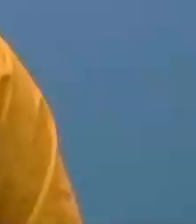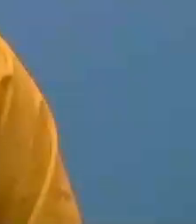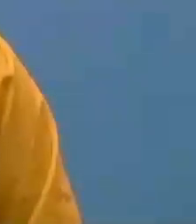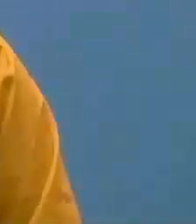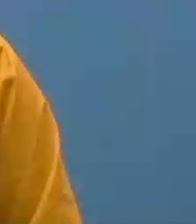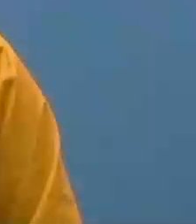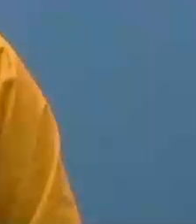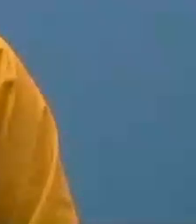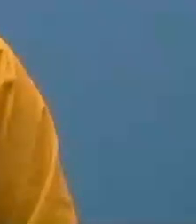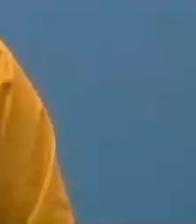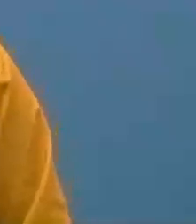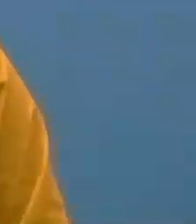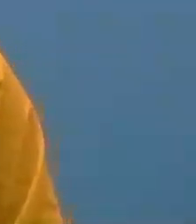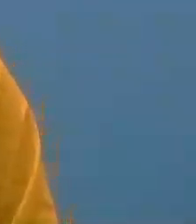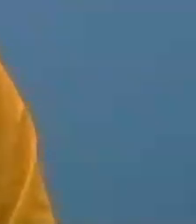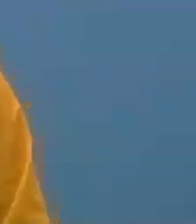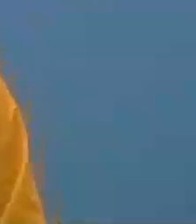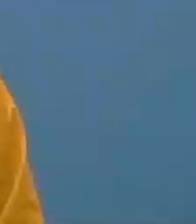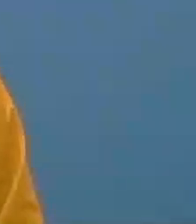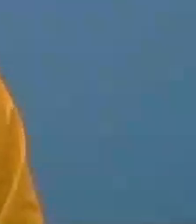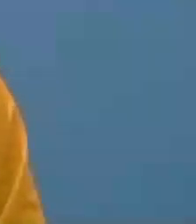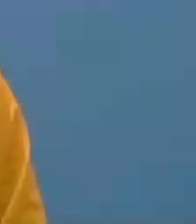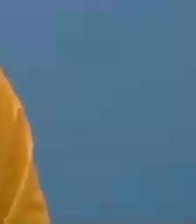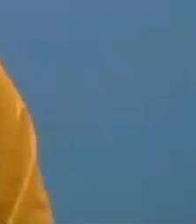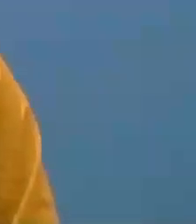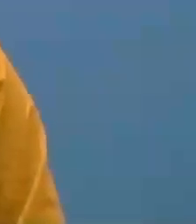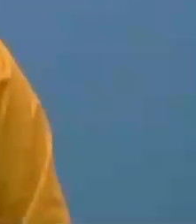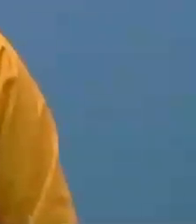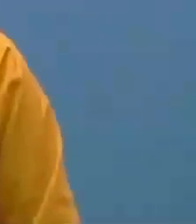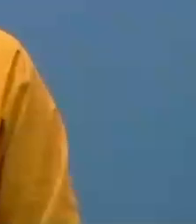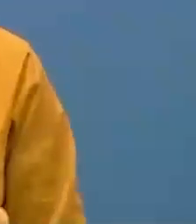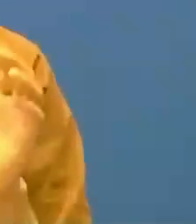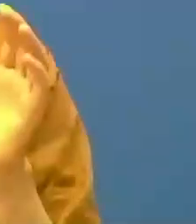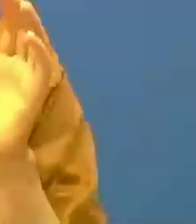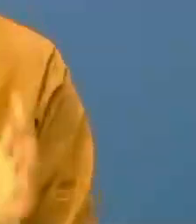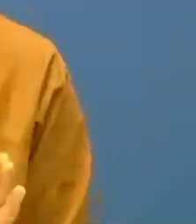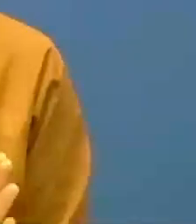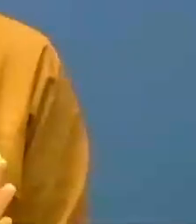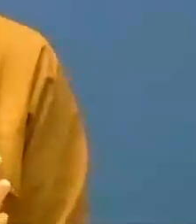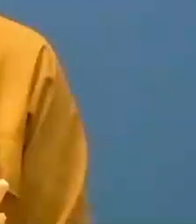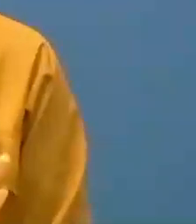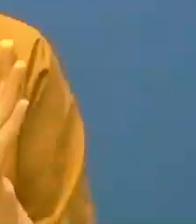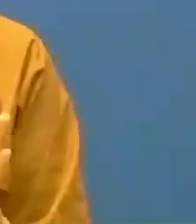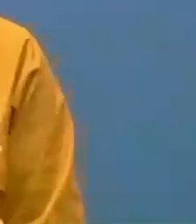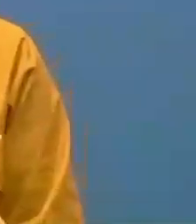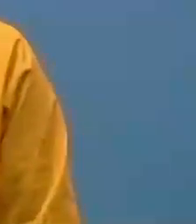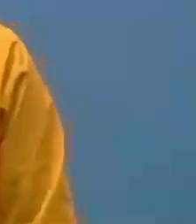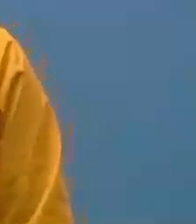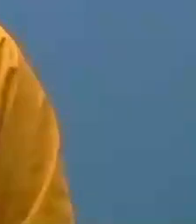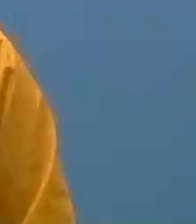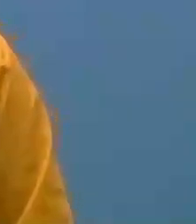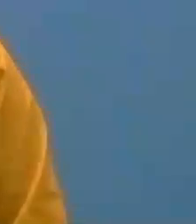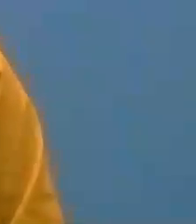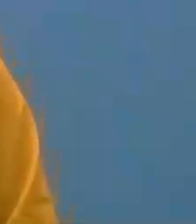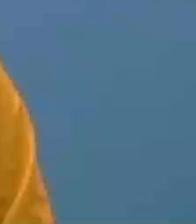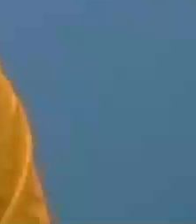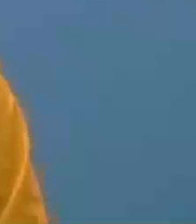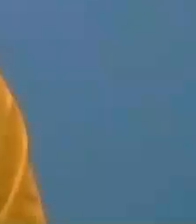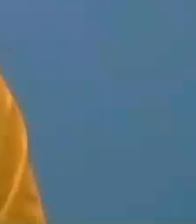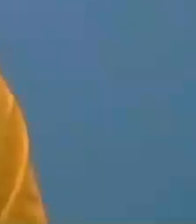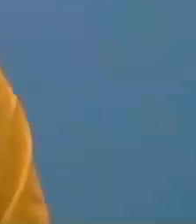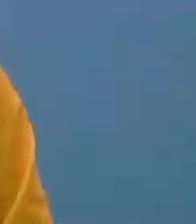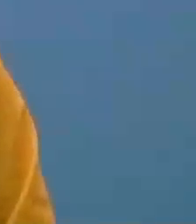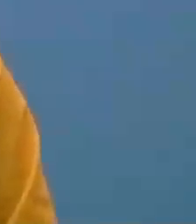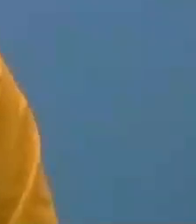白我们在他面前是何等肮脏的存在。所以在这样的情况下呢，神呢却给